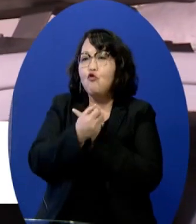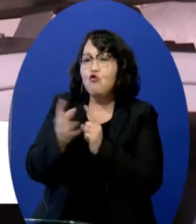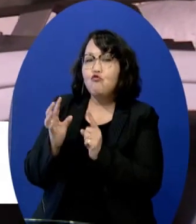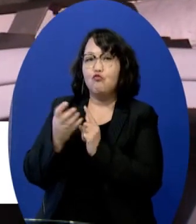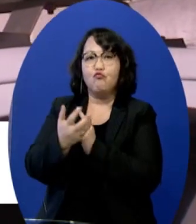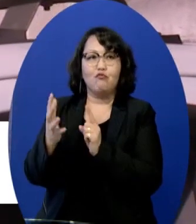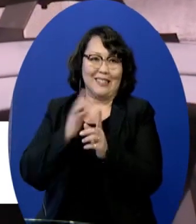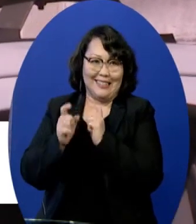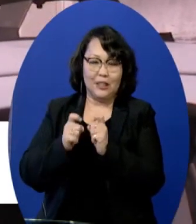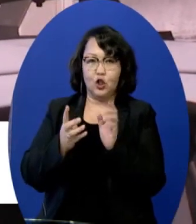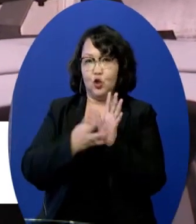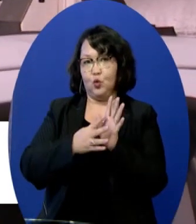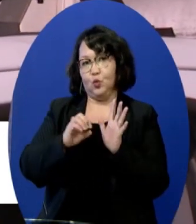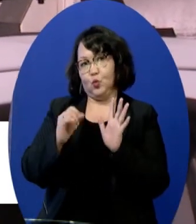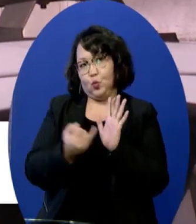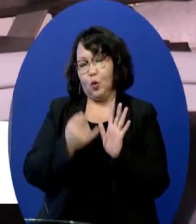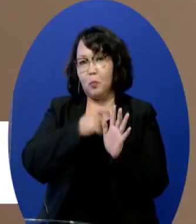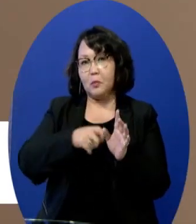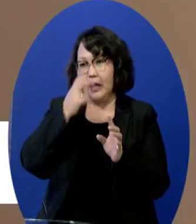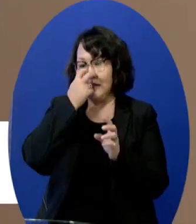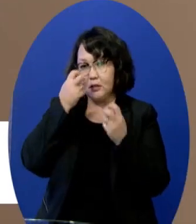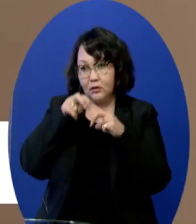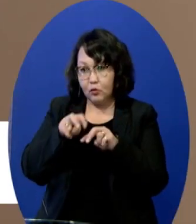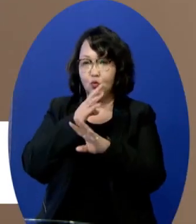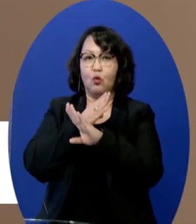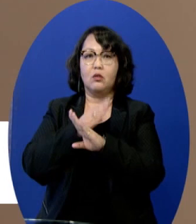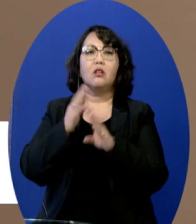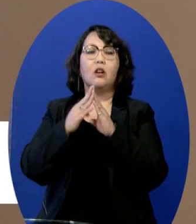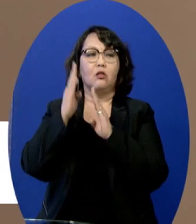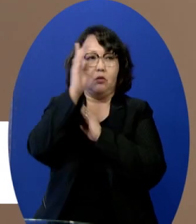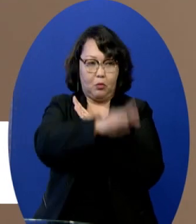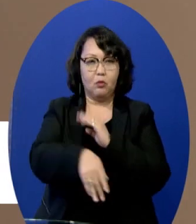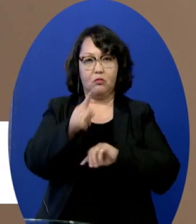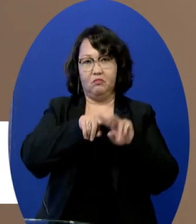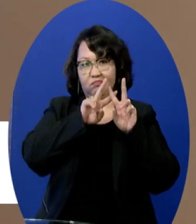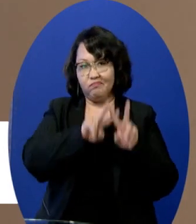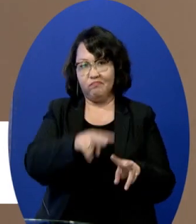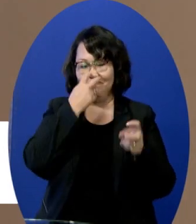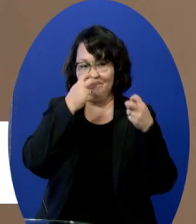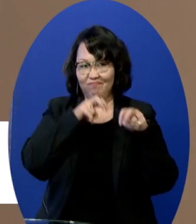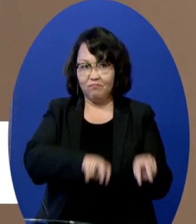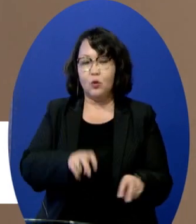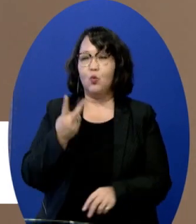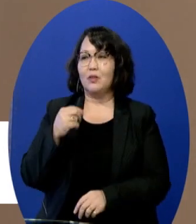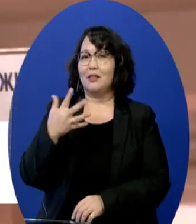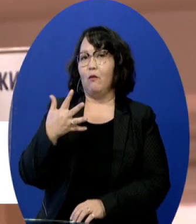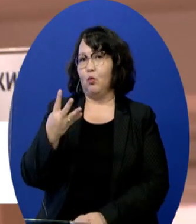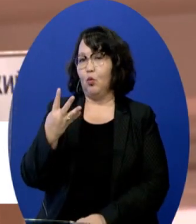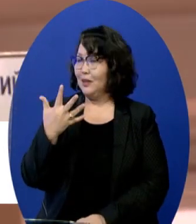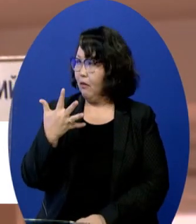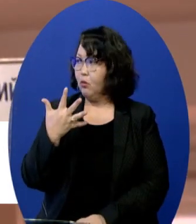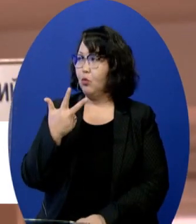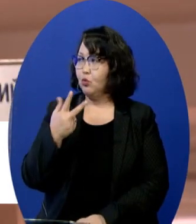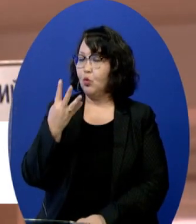дуусан 906 хүний анги ажиглах байрнаас одоо гэрээ ажилтанд гаргасан байна. Үлдсэн 534 хүнийг ажиглан хинж байгаа. За улсын